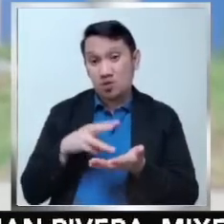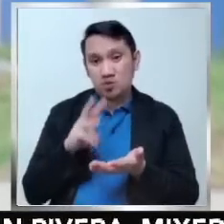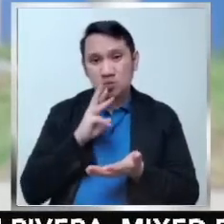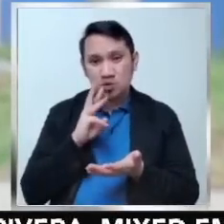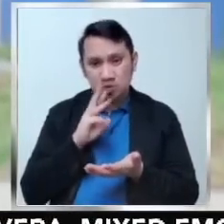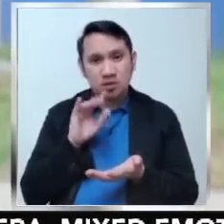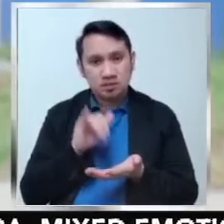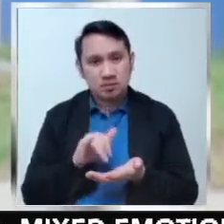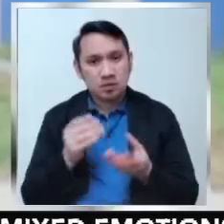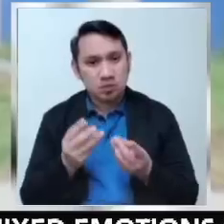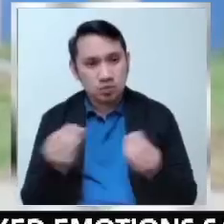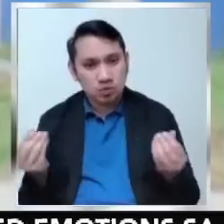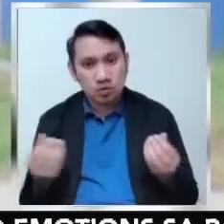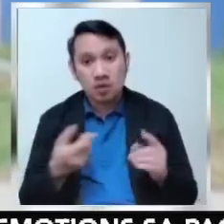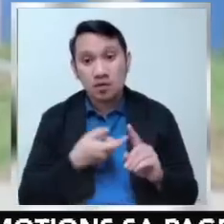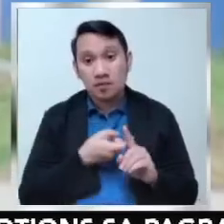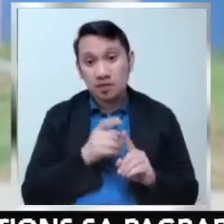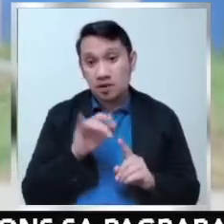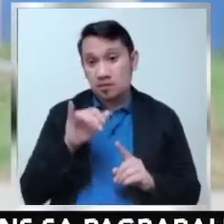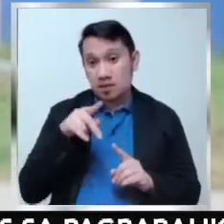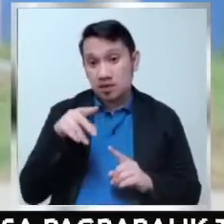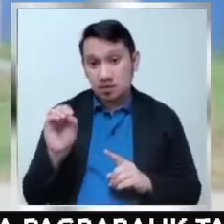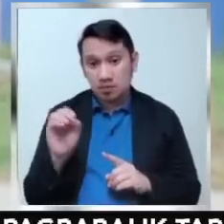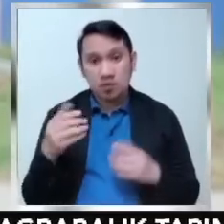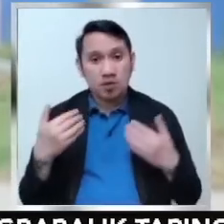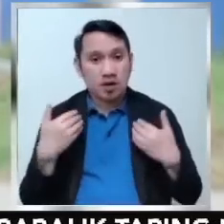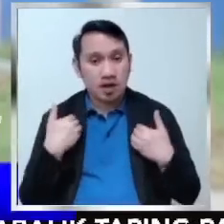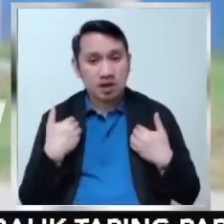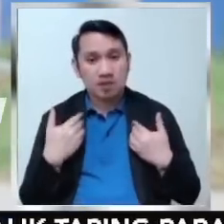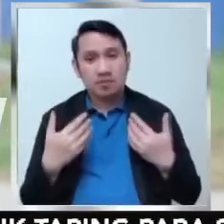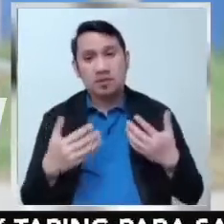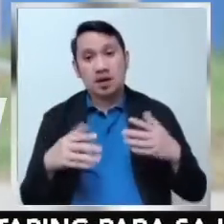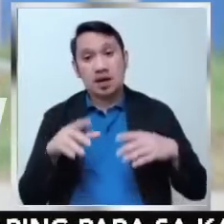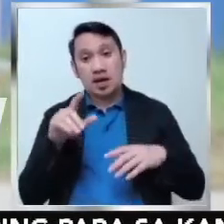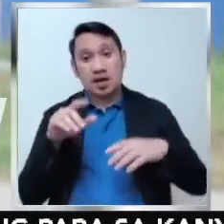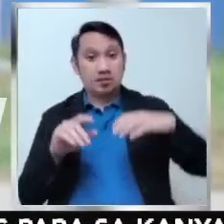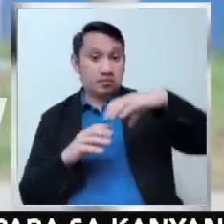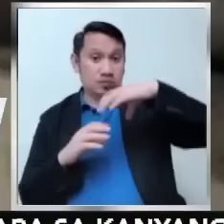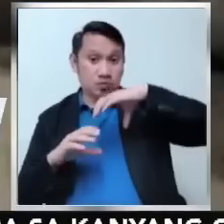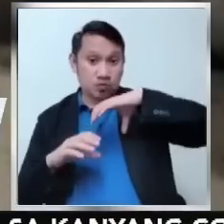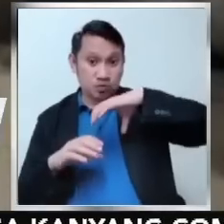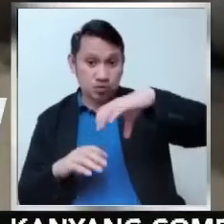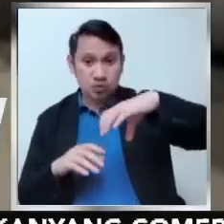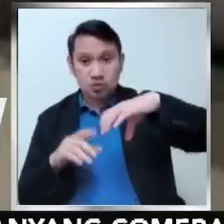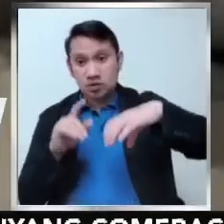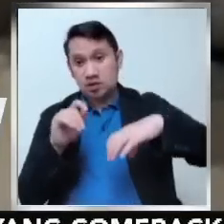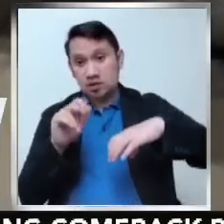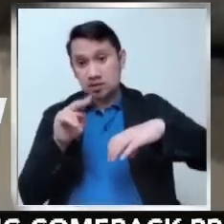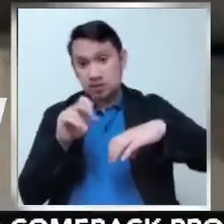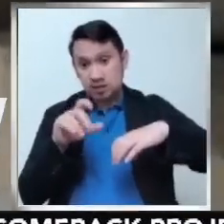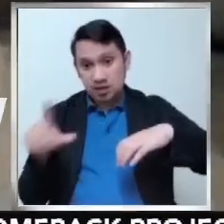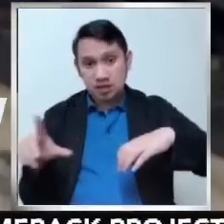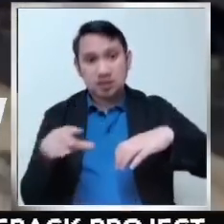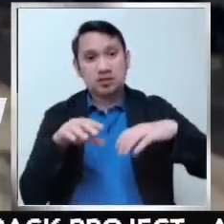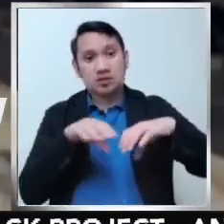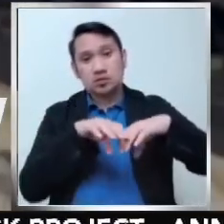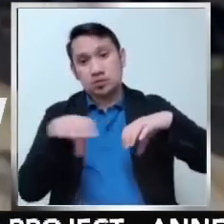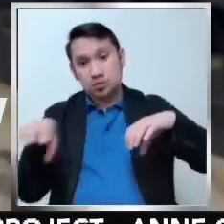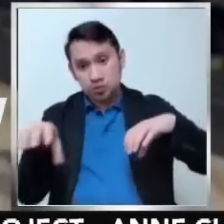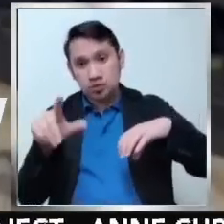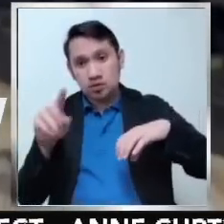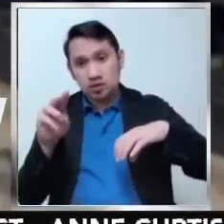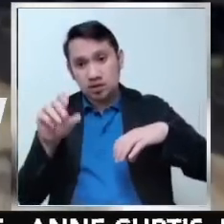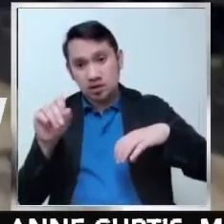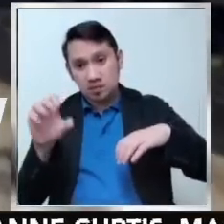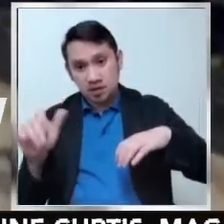from Ipo, meron tayong tunnel, apat na tunnel going to Big T, and then Big T to La Mesa, meron